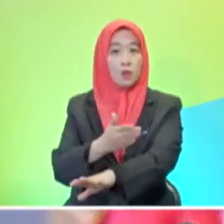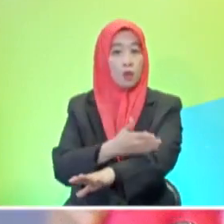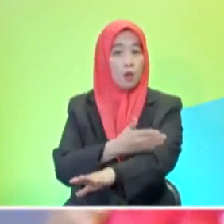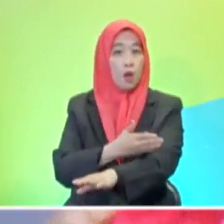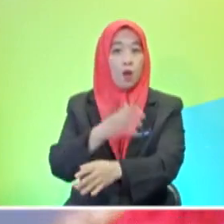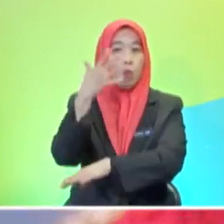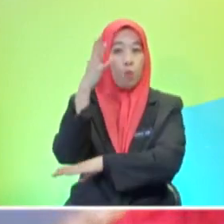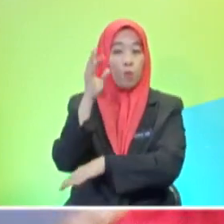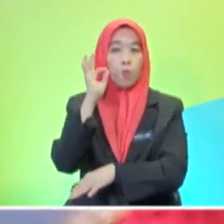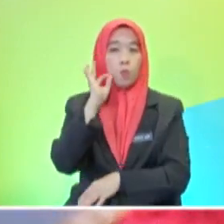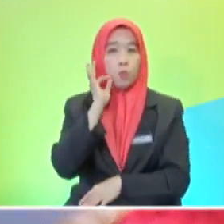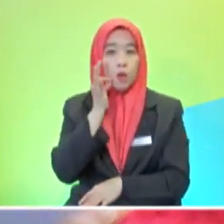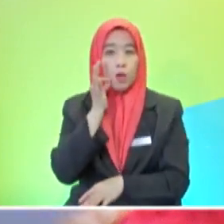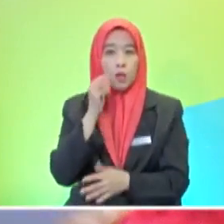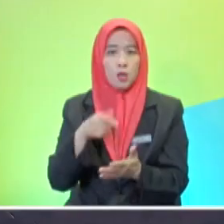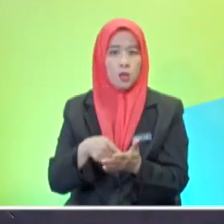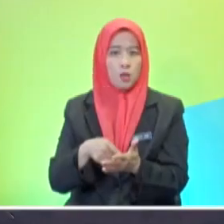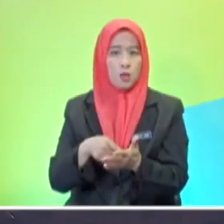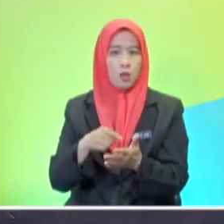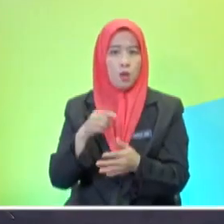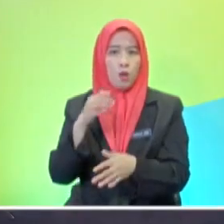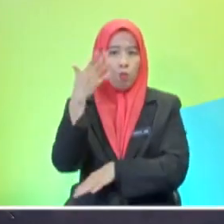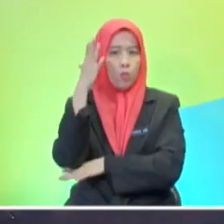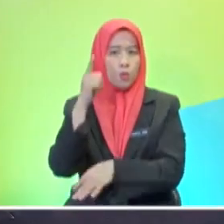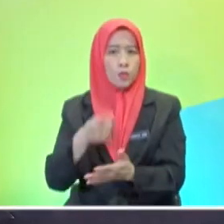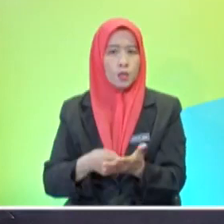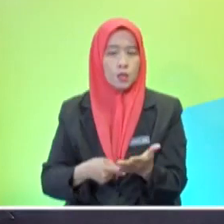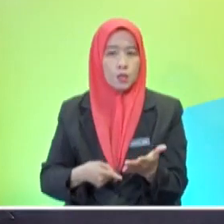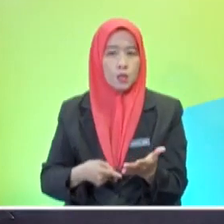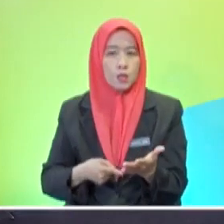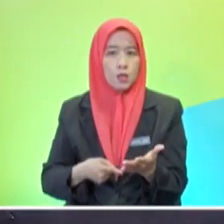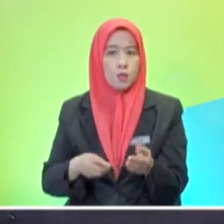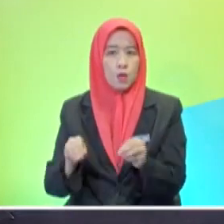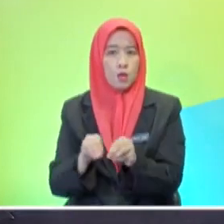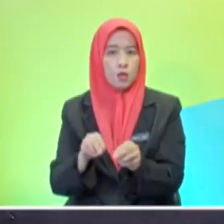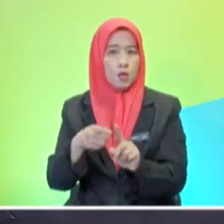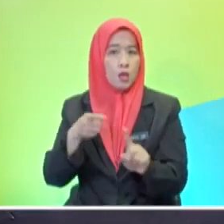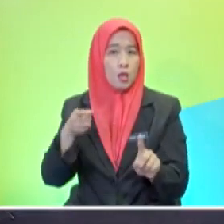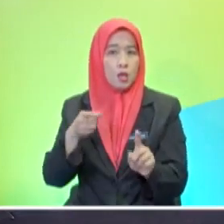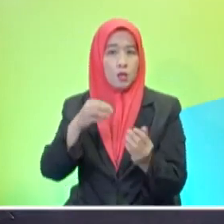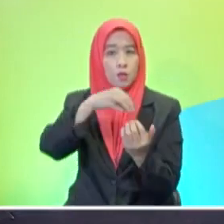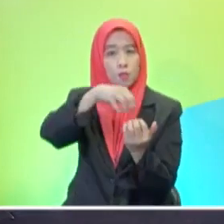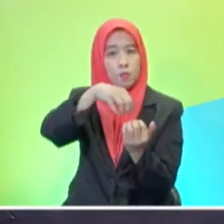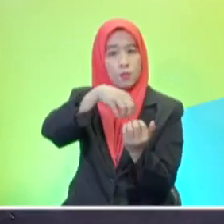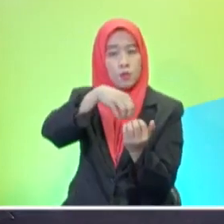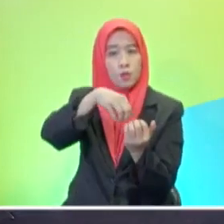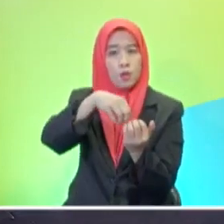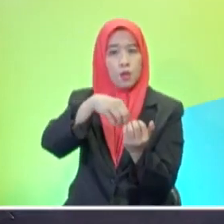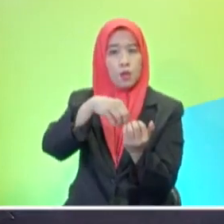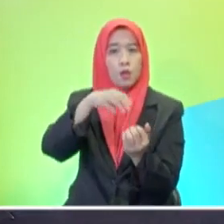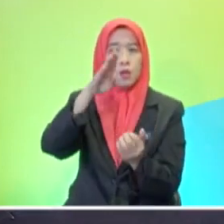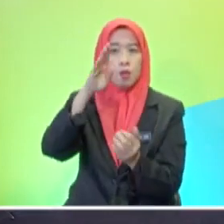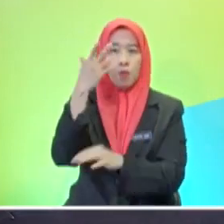mana ya buah ini adalah pokok apa ni? Cikgu, macam dari biji benih yang ini, pokok bendi ya,